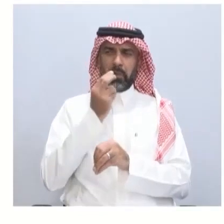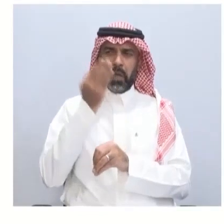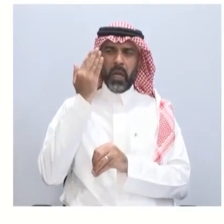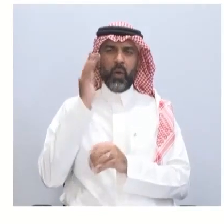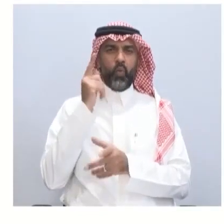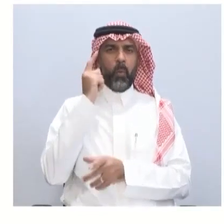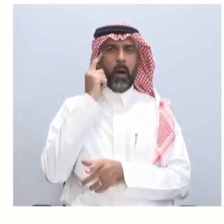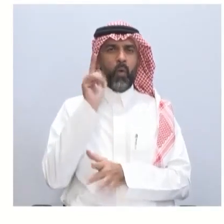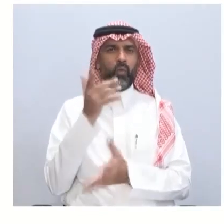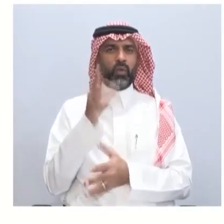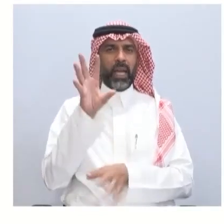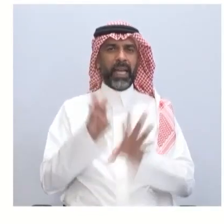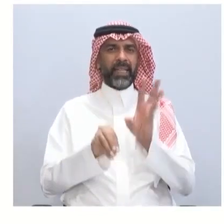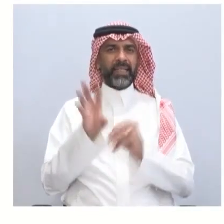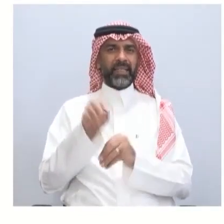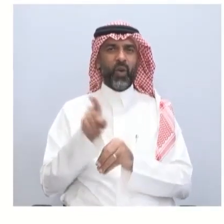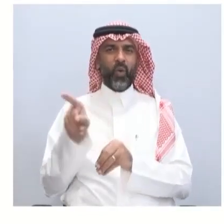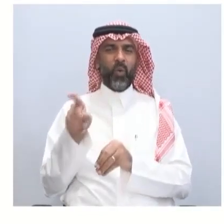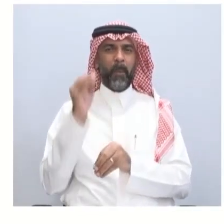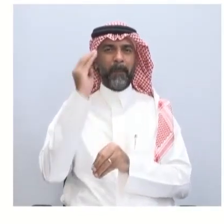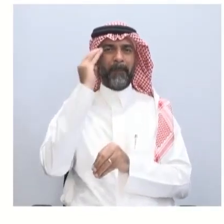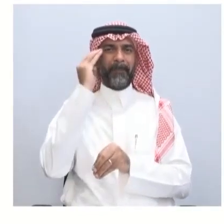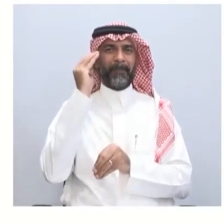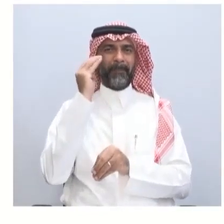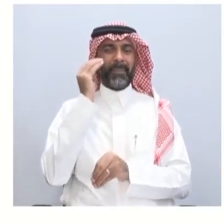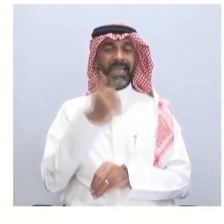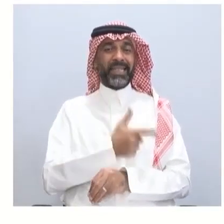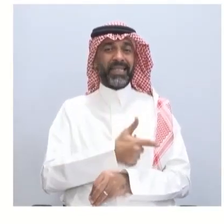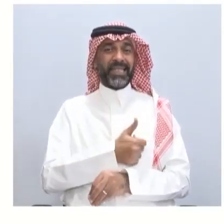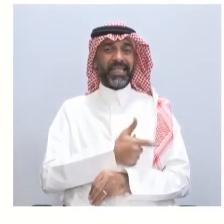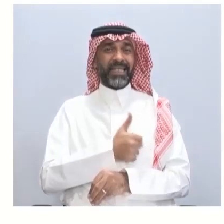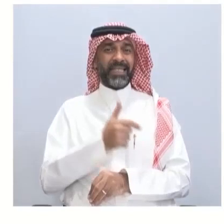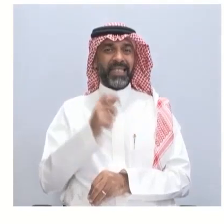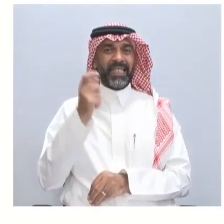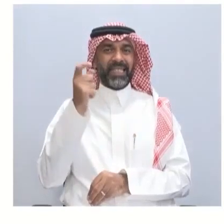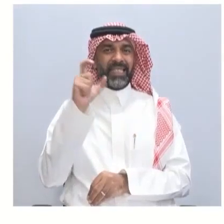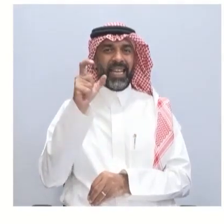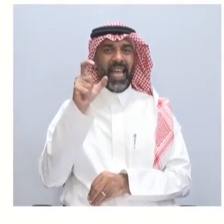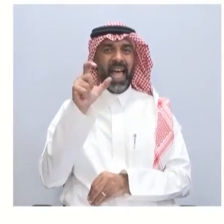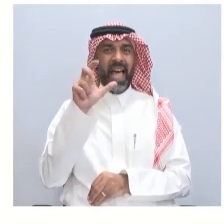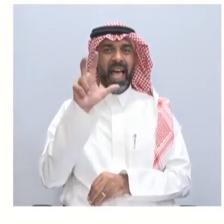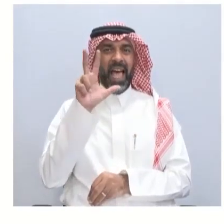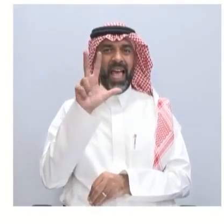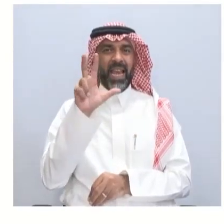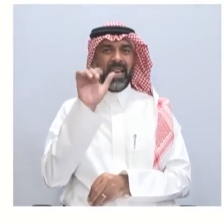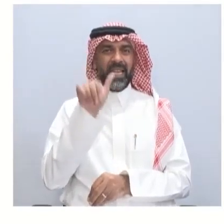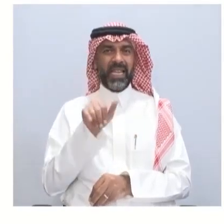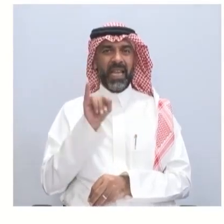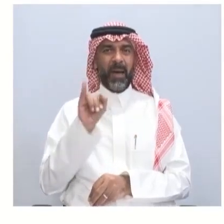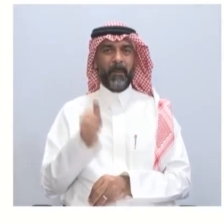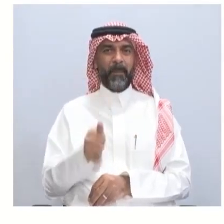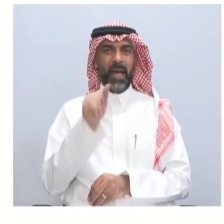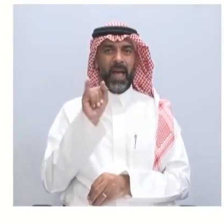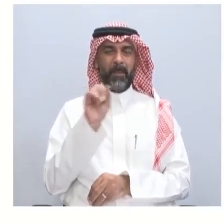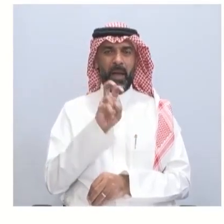القصه الاسطوريه التي وردت وما تسمى بزرقاء اليمامه التي